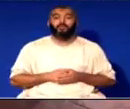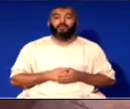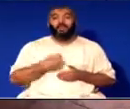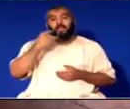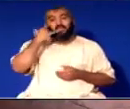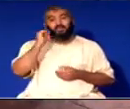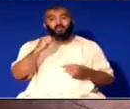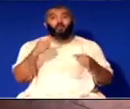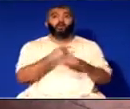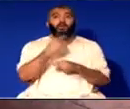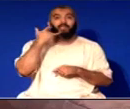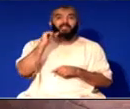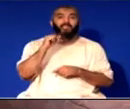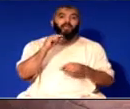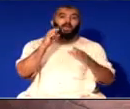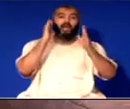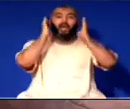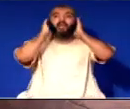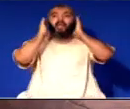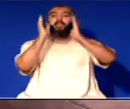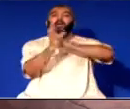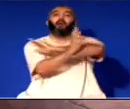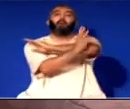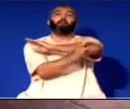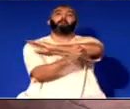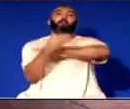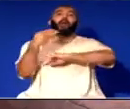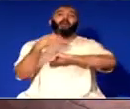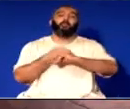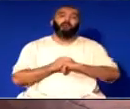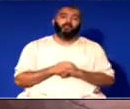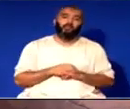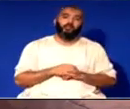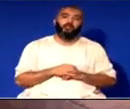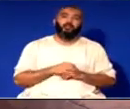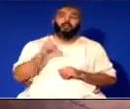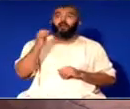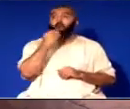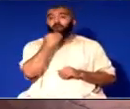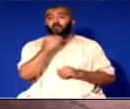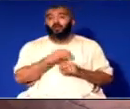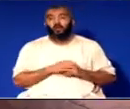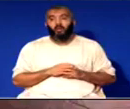الصوره، لو المغرب، لو هي المغرب اخطات في المغرب،